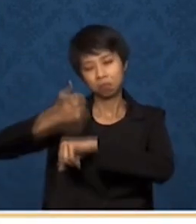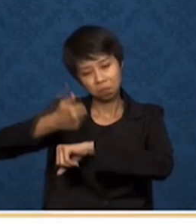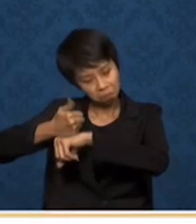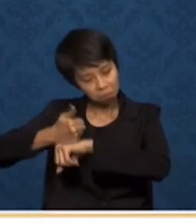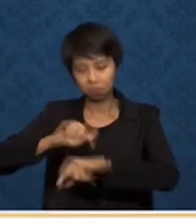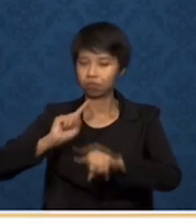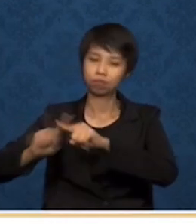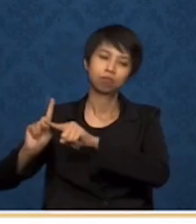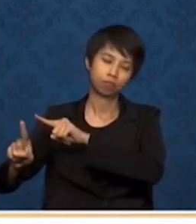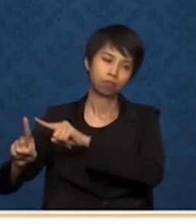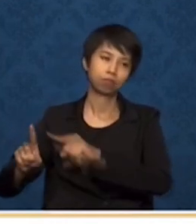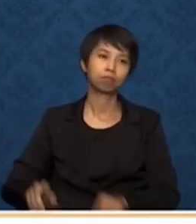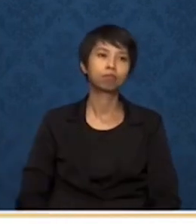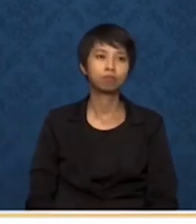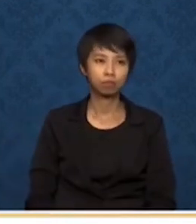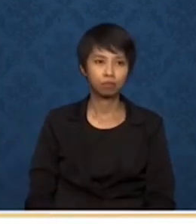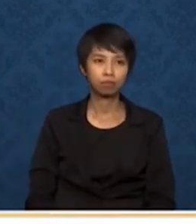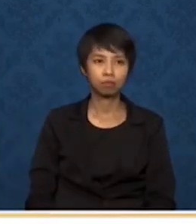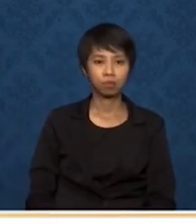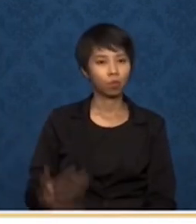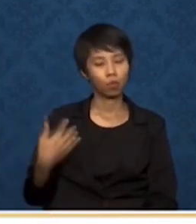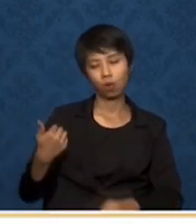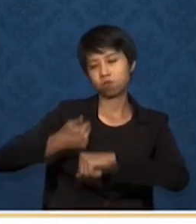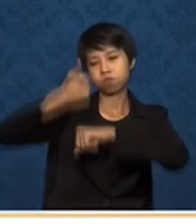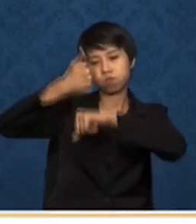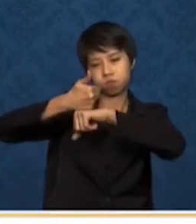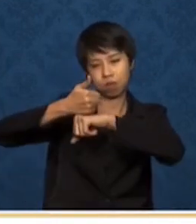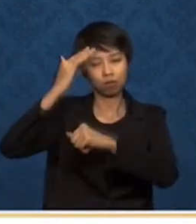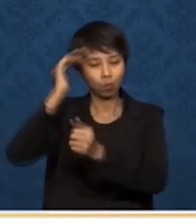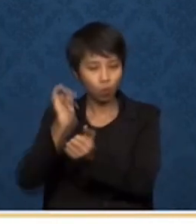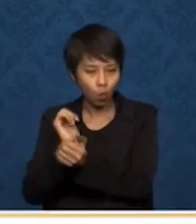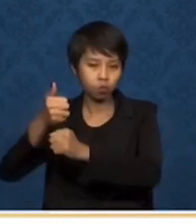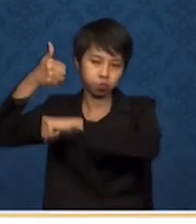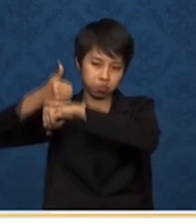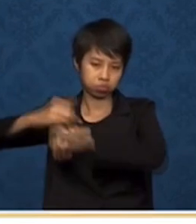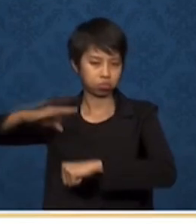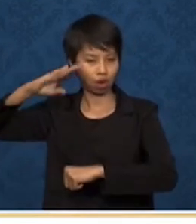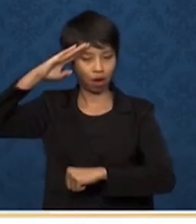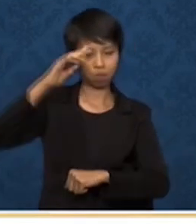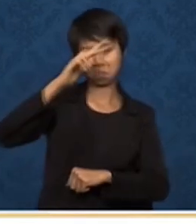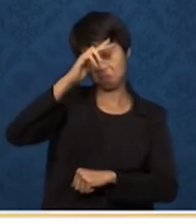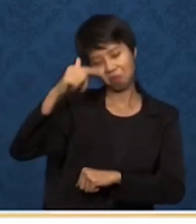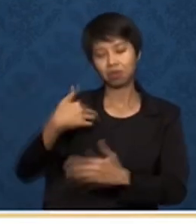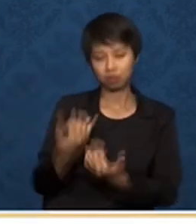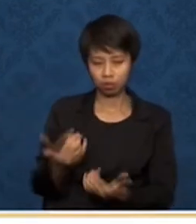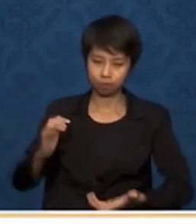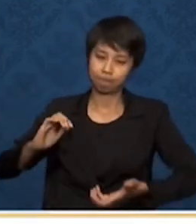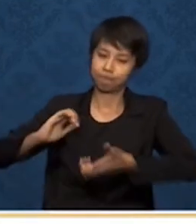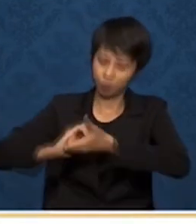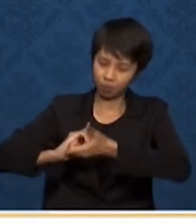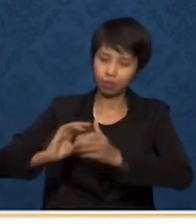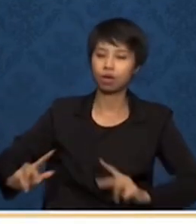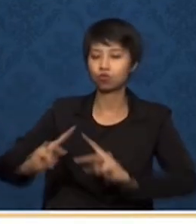สูงสุดและผบทรผบตรกำชับว่าจะต้องร่วมมือกับกระทรวงเกษตรและ